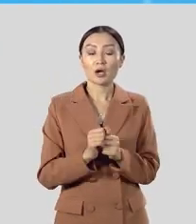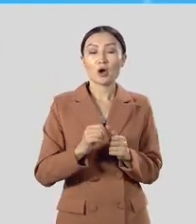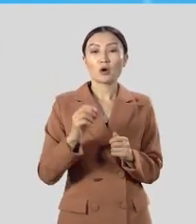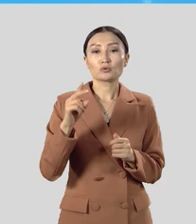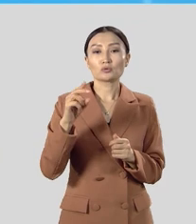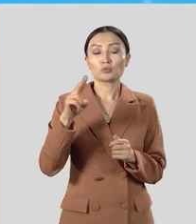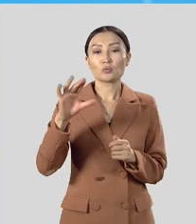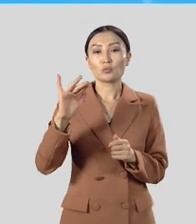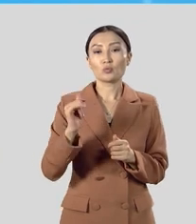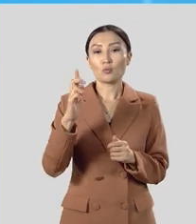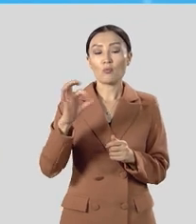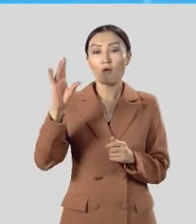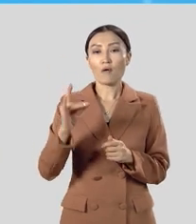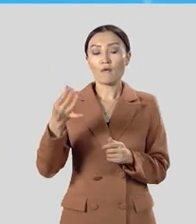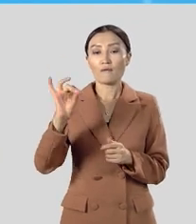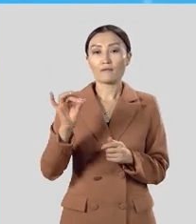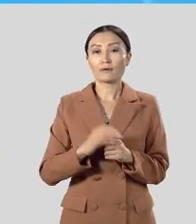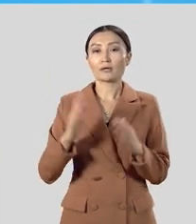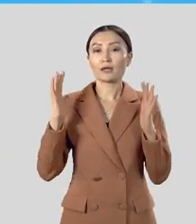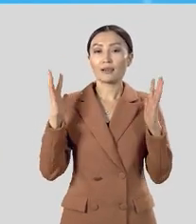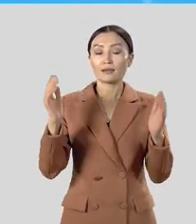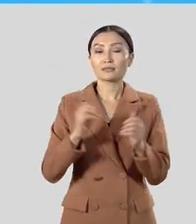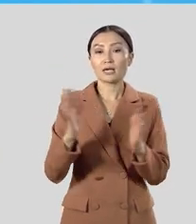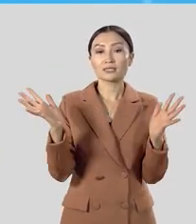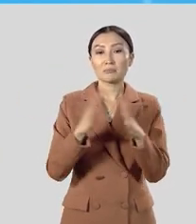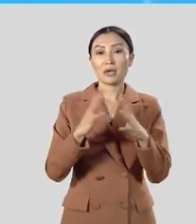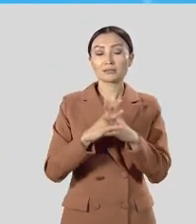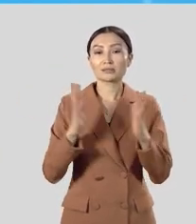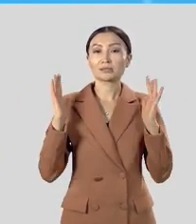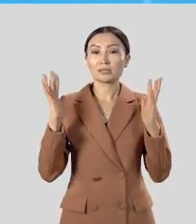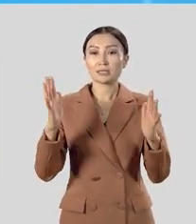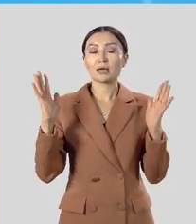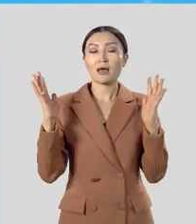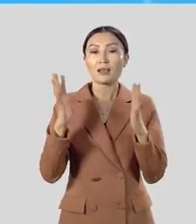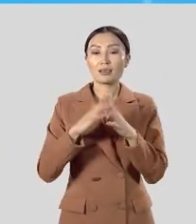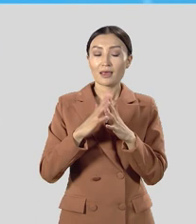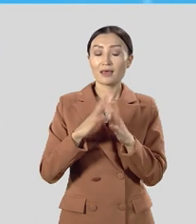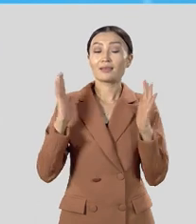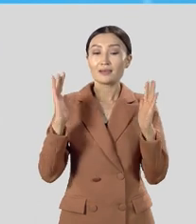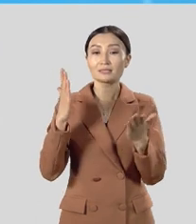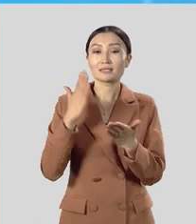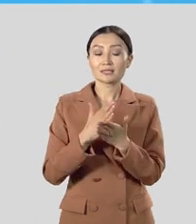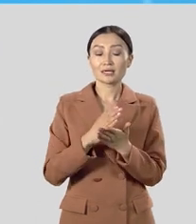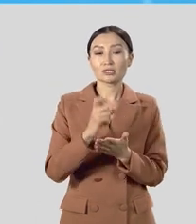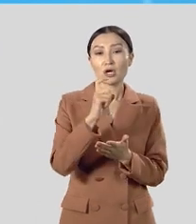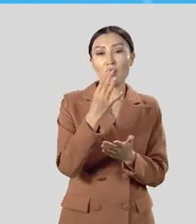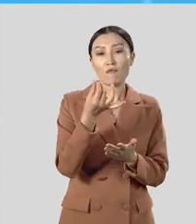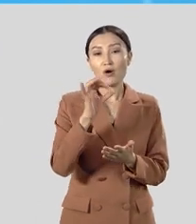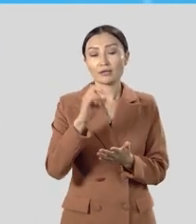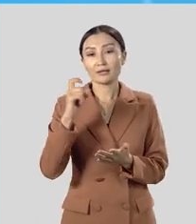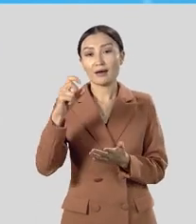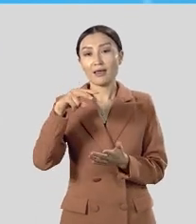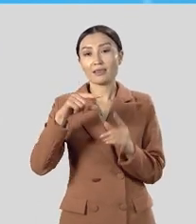– дубрава, сосновый лес – бор, смешанный лес – лес, состоящий из лиственных и хвойных пород